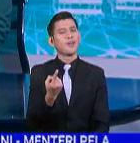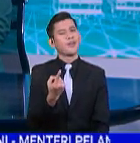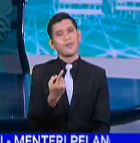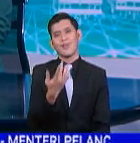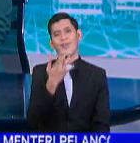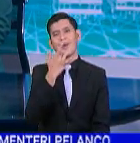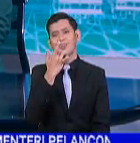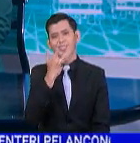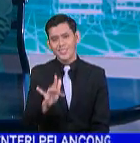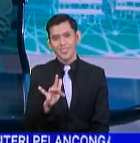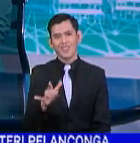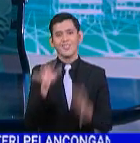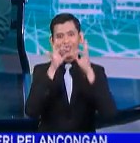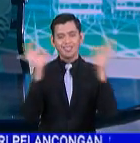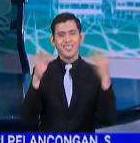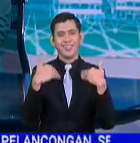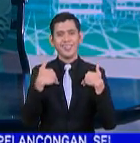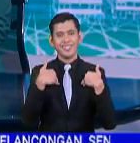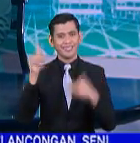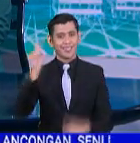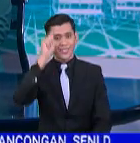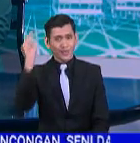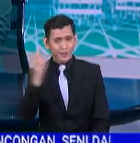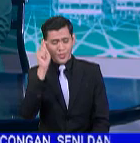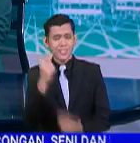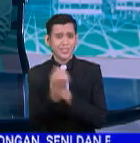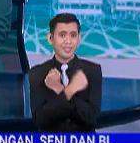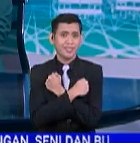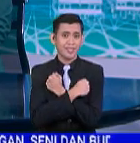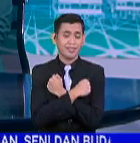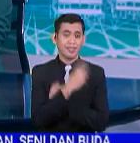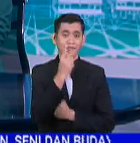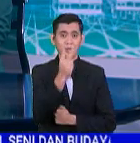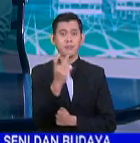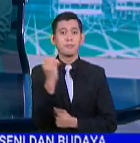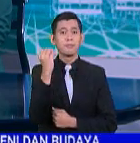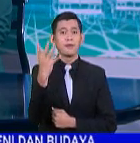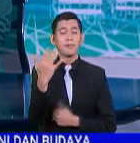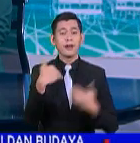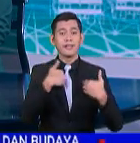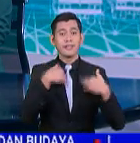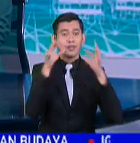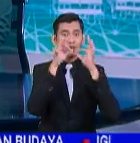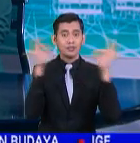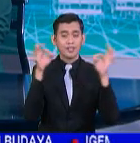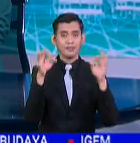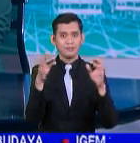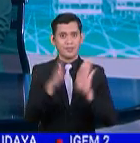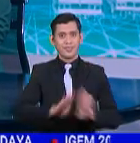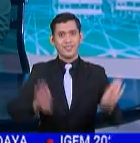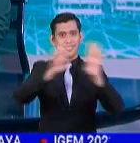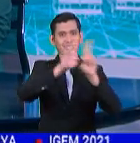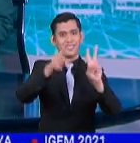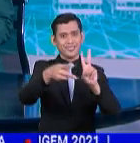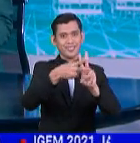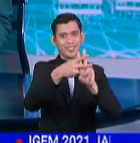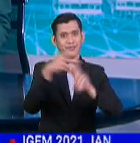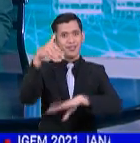tuan penyayang. Mm-hmm. Yeah, kita nak tengok berapa ekor kucing tu dalam paparan hashtag malam ini.